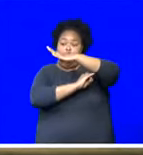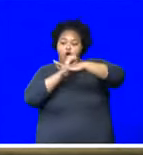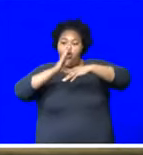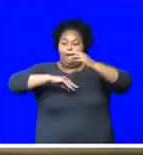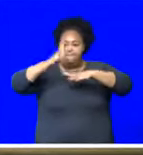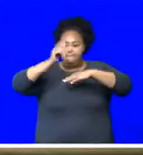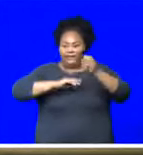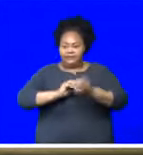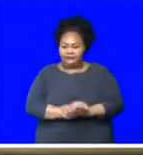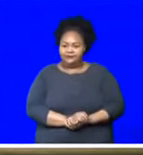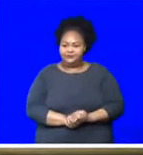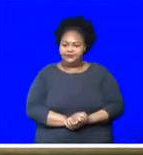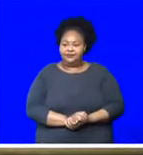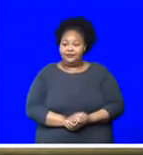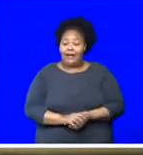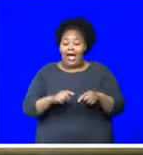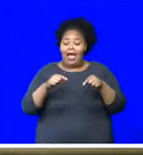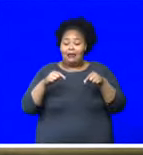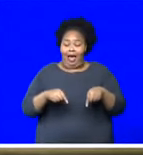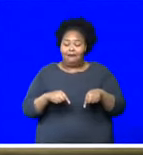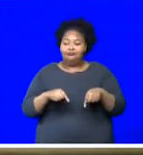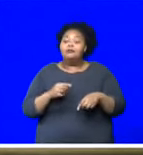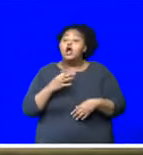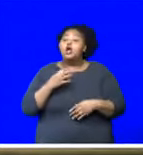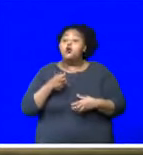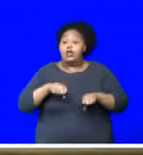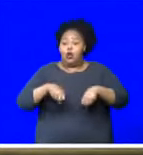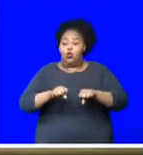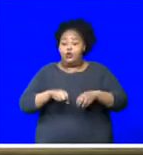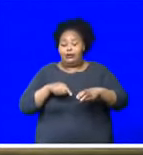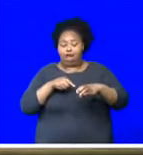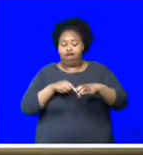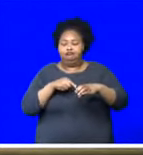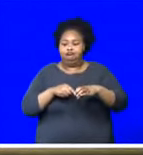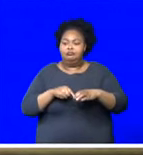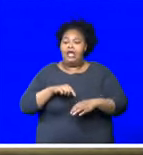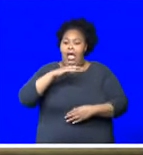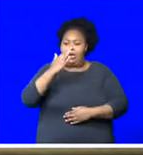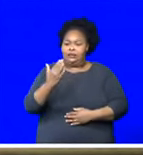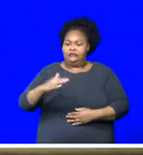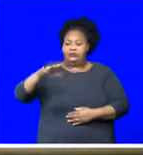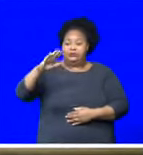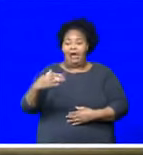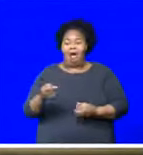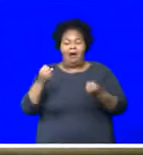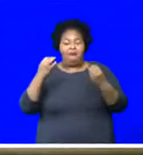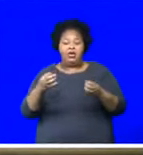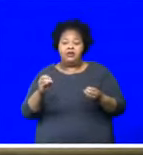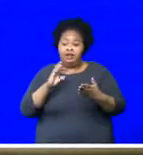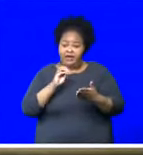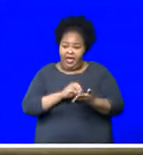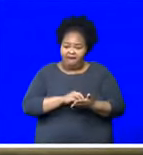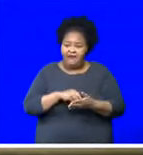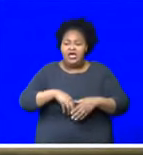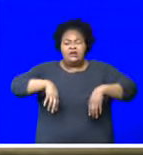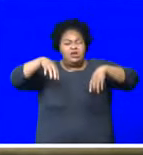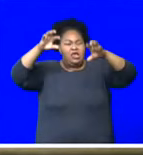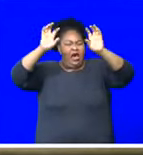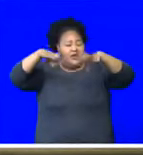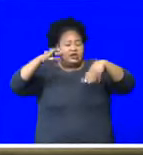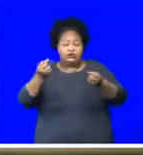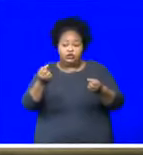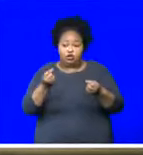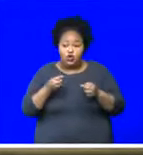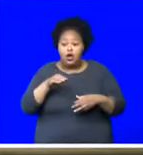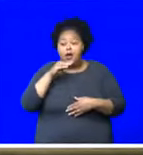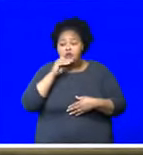lapha futhi sithola-ke nemvula lenenge. Kwenda-ke ukuthi imifula ijabulelwe kwemabhuloho anyana lo kwakhiwa